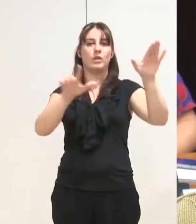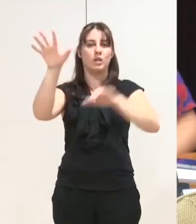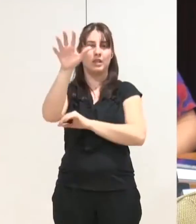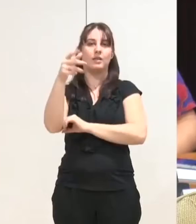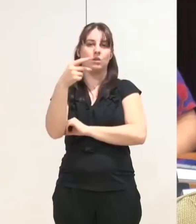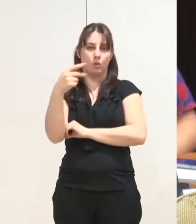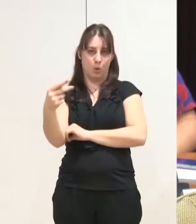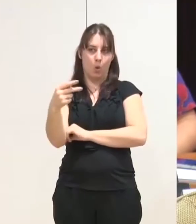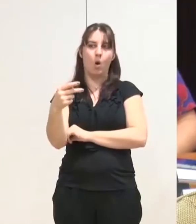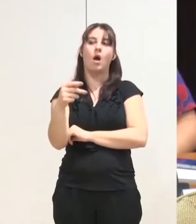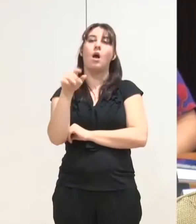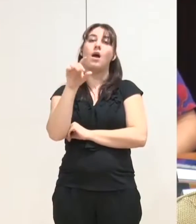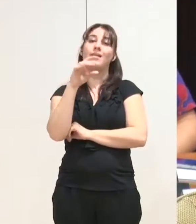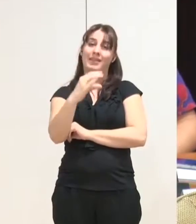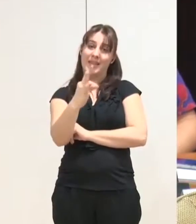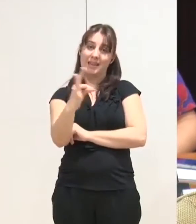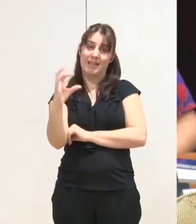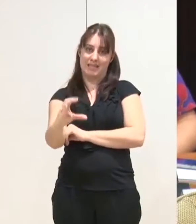€ TTC.